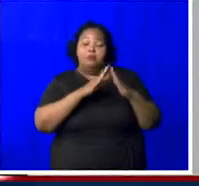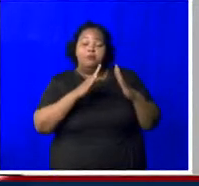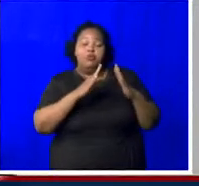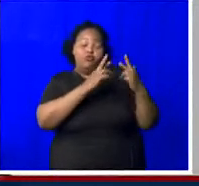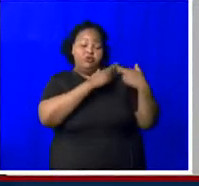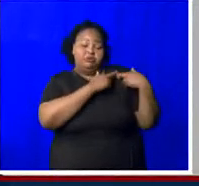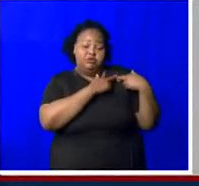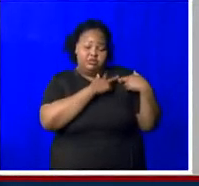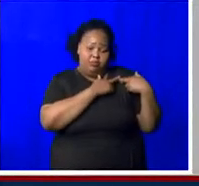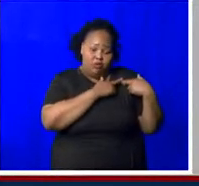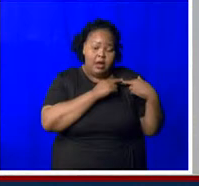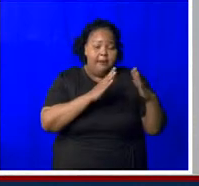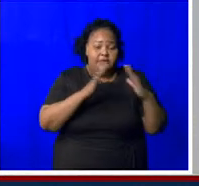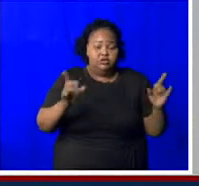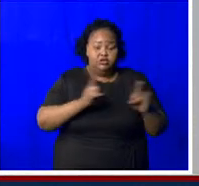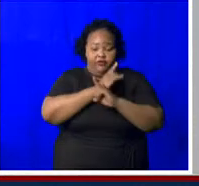kangakanani